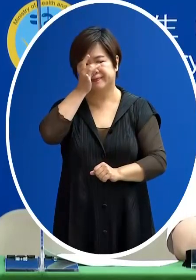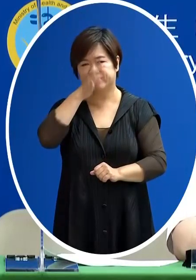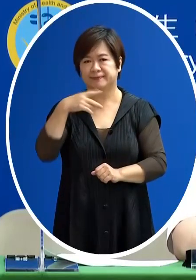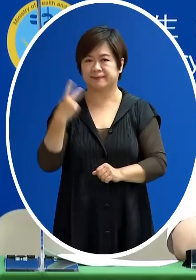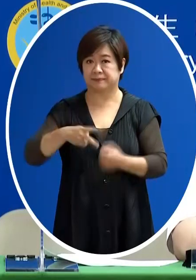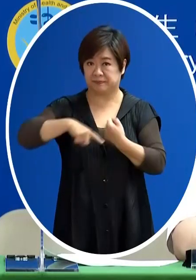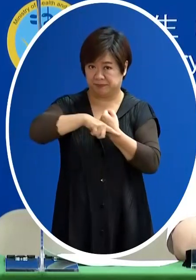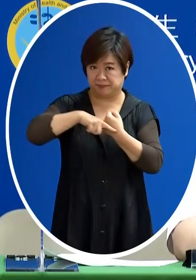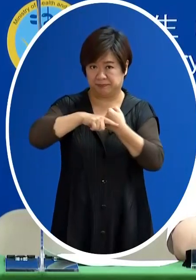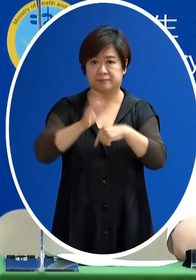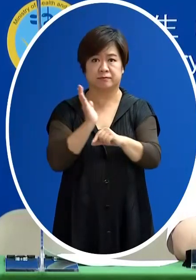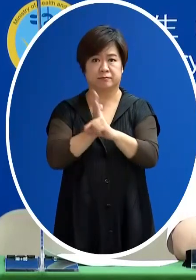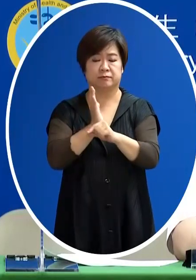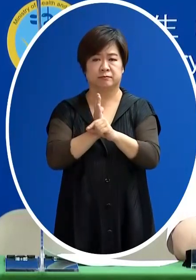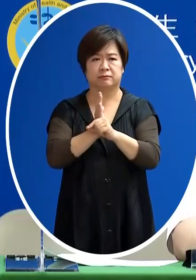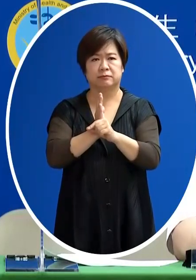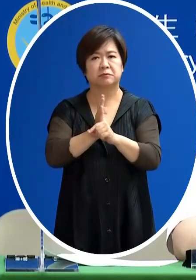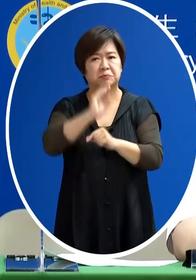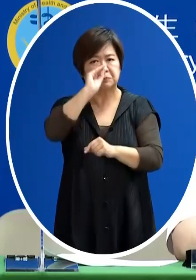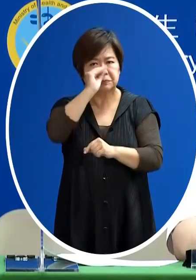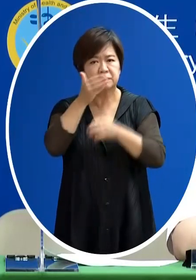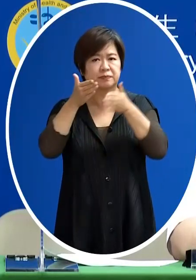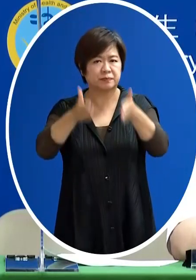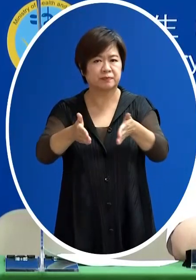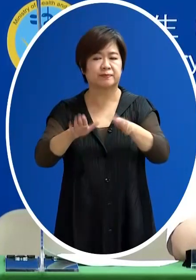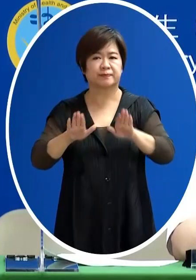续的研讨这个，可能特别是针